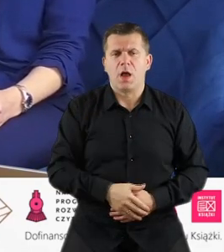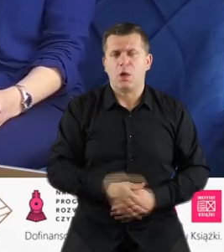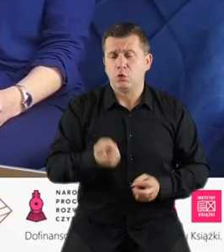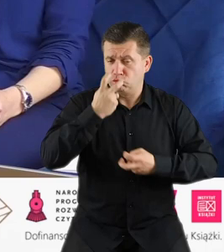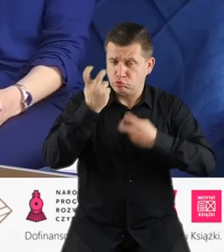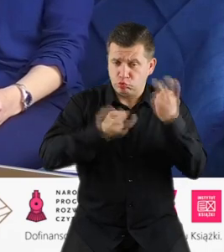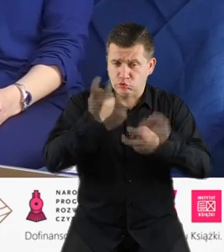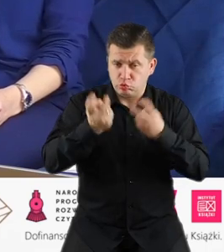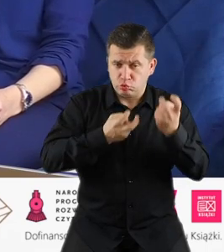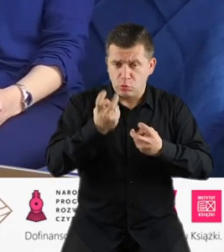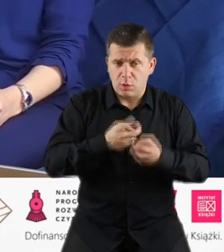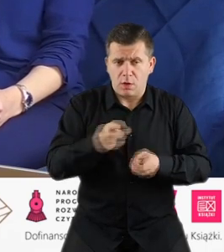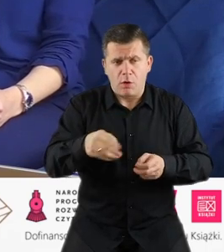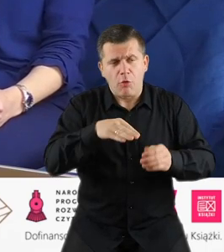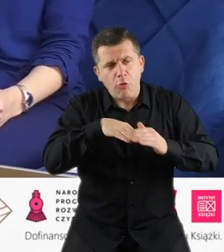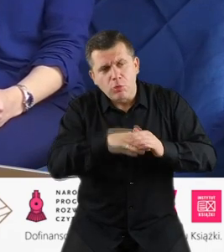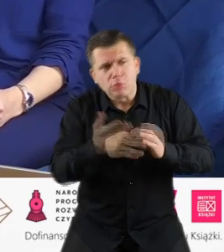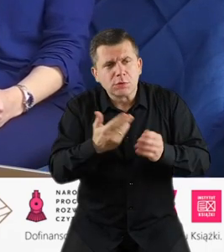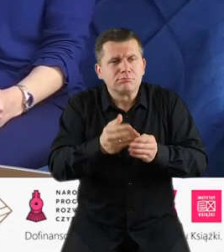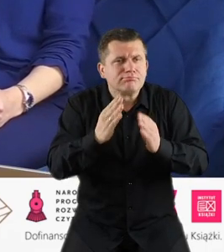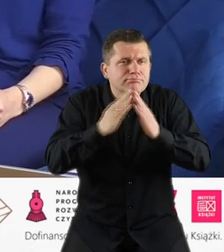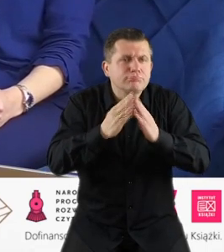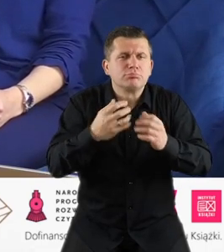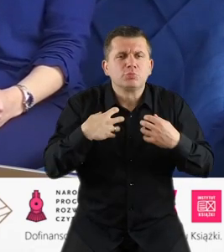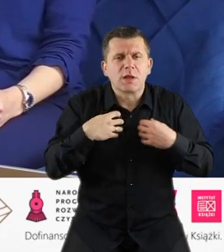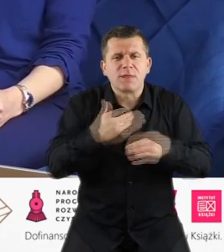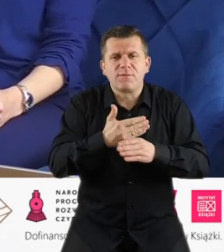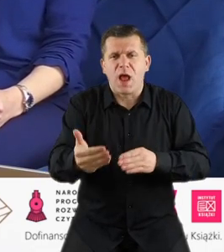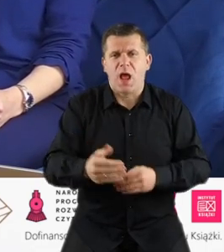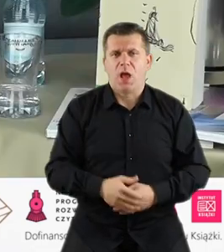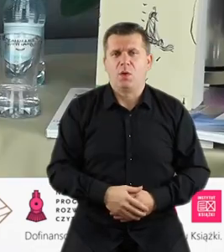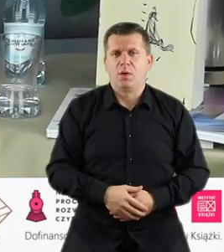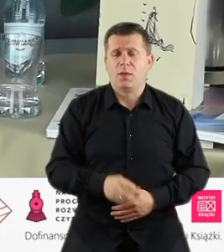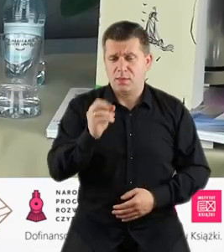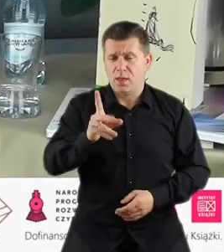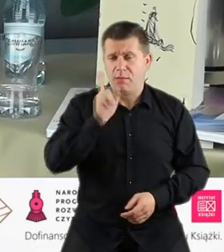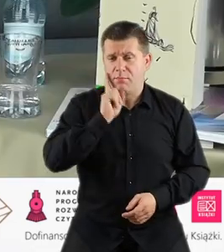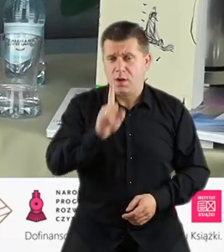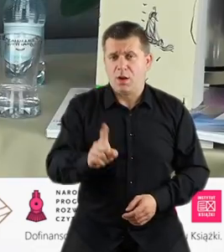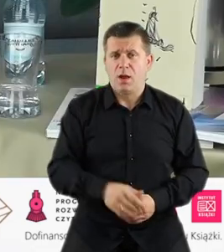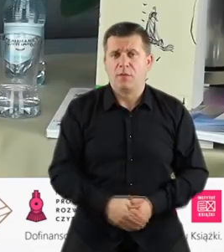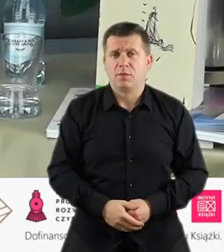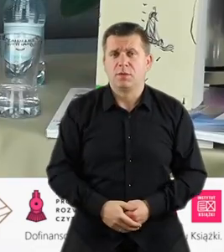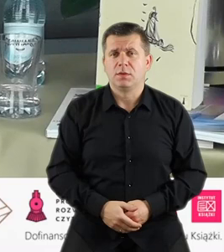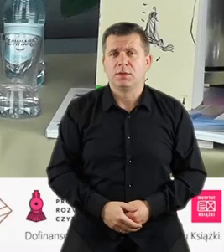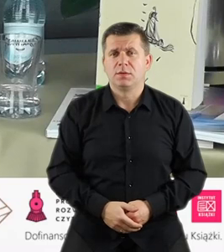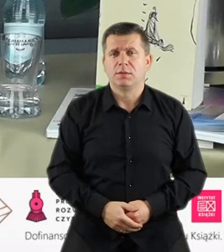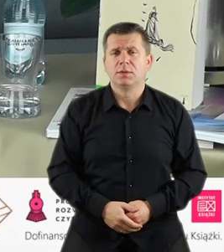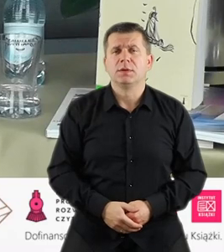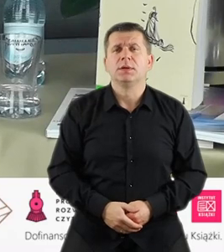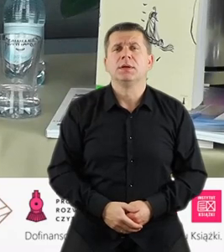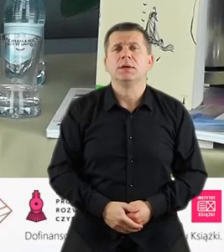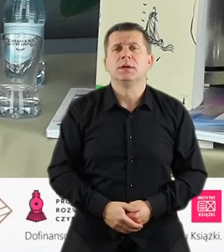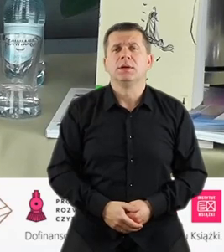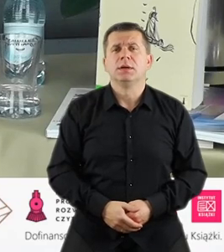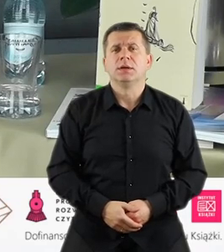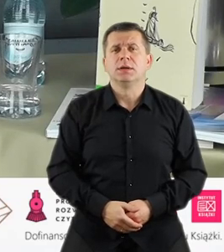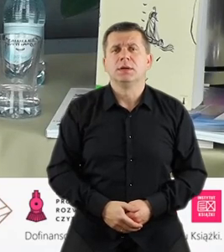również szuka tam schronienia. No tak, to prawda. To ładnie pani wyciągnęła ten